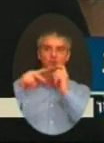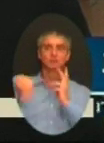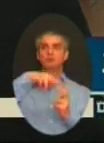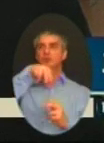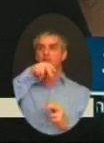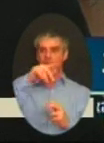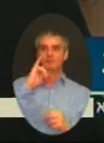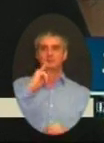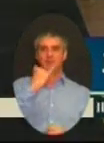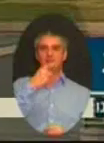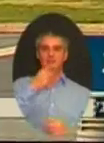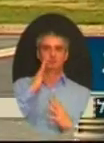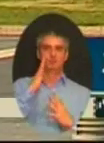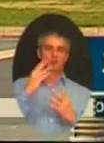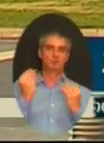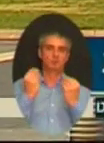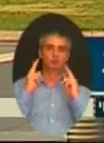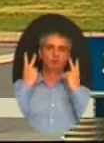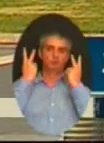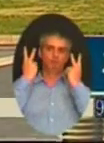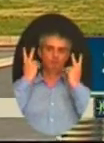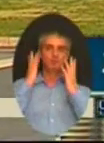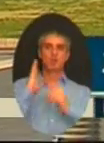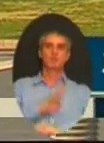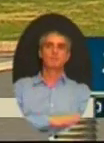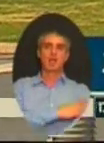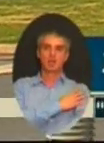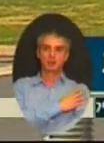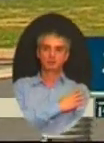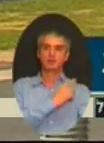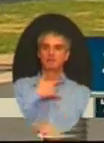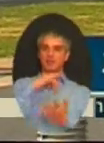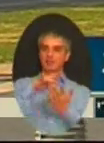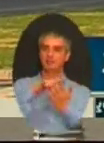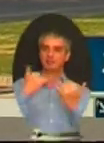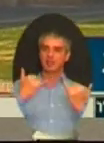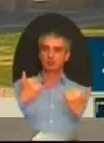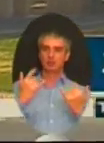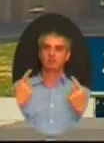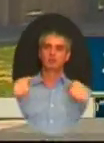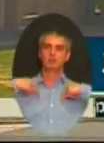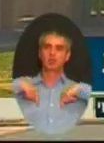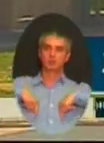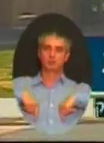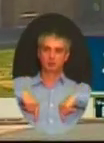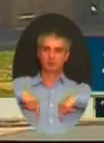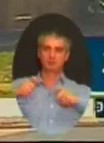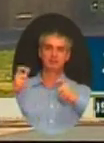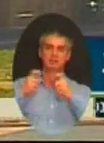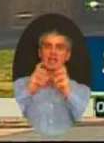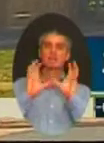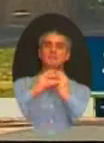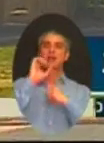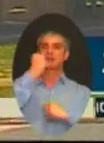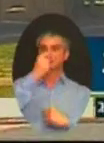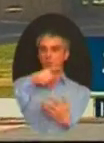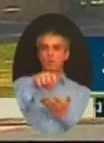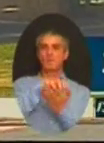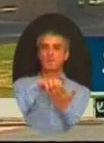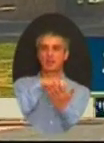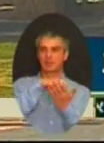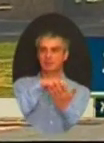מסתובבים, אכן זה מאורע מרגש, ונמצא איתי כאן יושב ראש סיעת המחנה הציוני